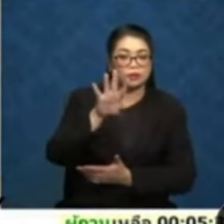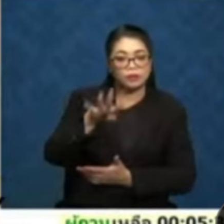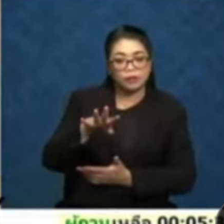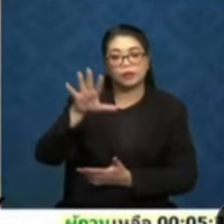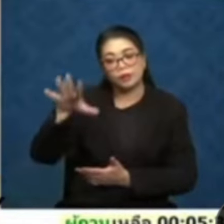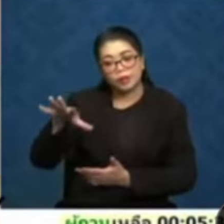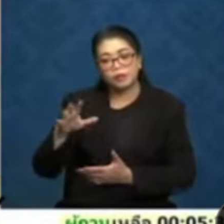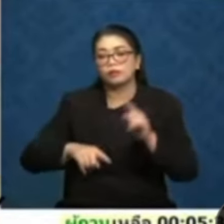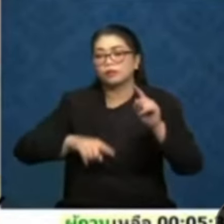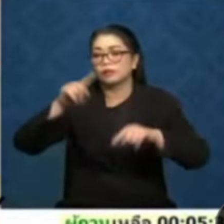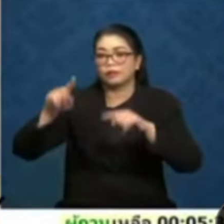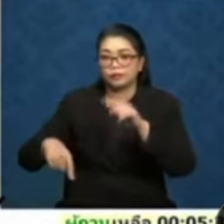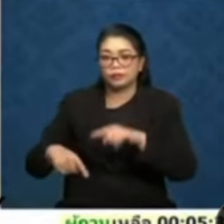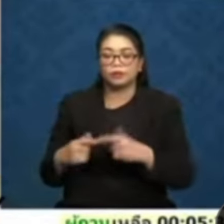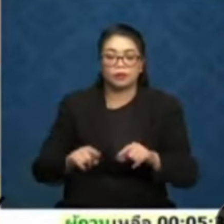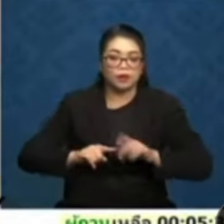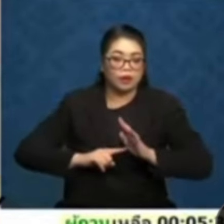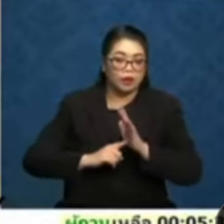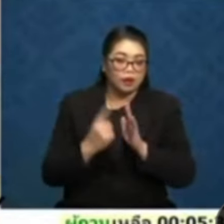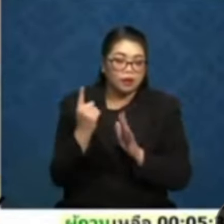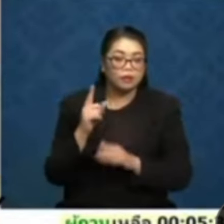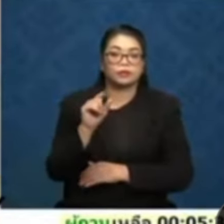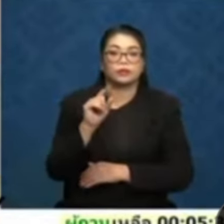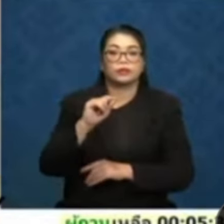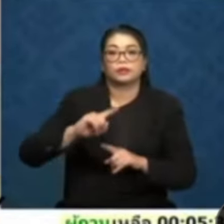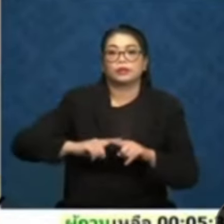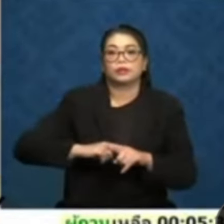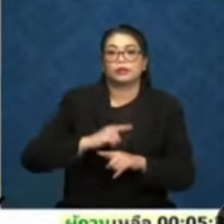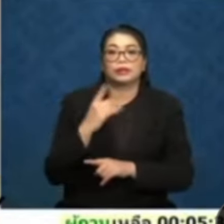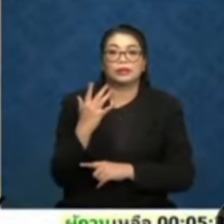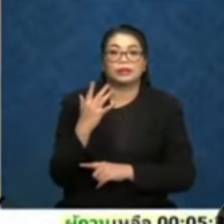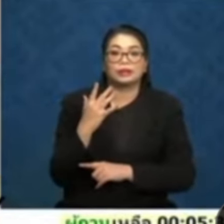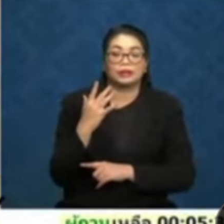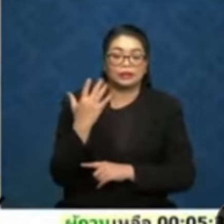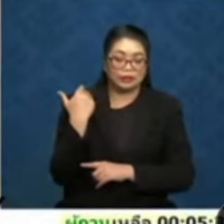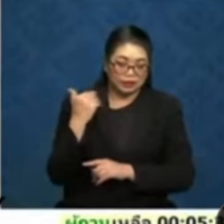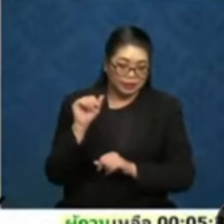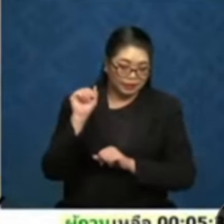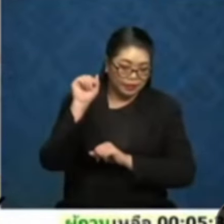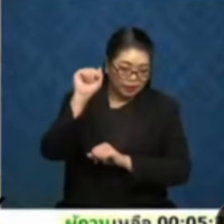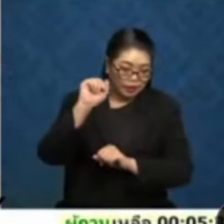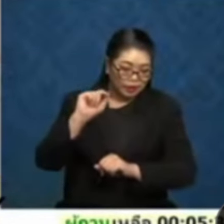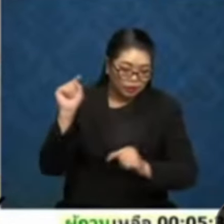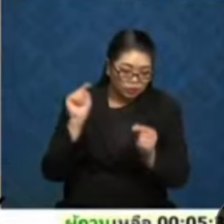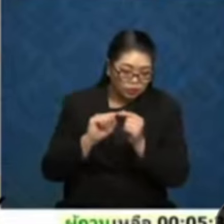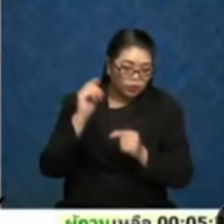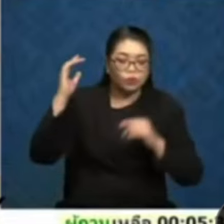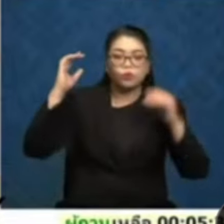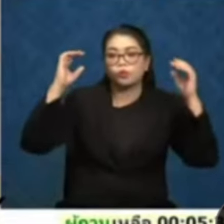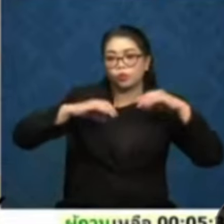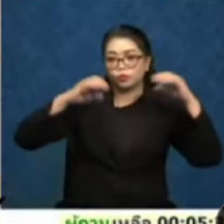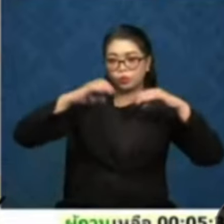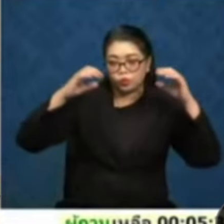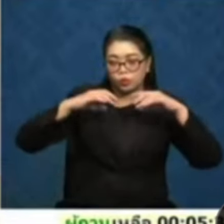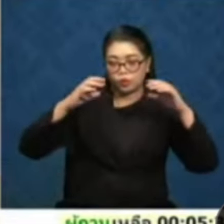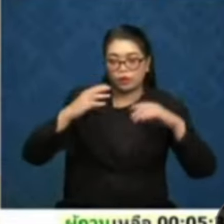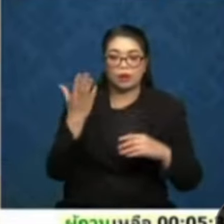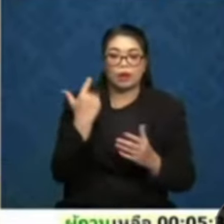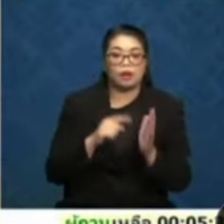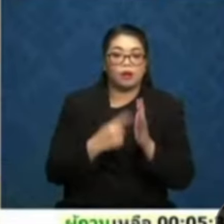พรหมพูดง่ายๆนะคะแล้วก็เริ่มตั้งแต่วันที่ 20พฤษภาคมเลยตั้งแต่มีการประกาศว่าเข้าสู่ฤดูฝนเพราะเรารู้